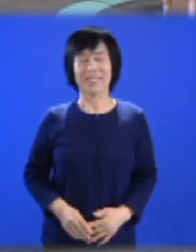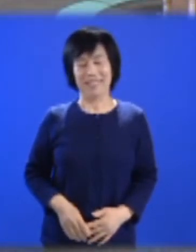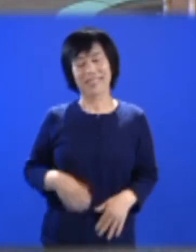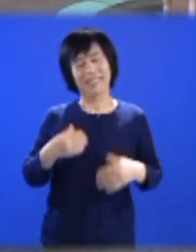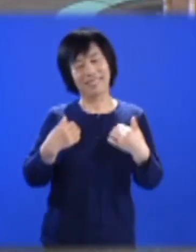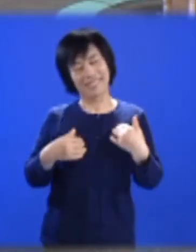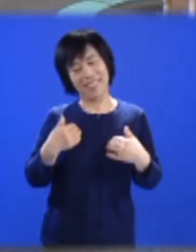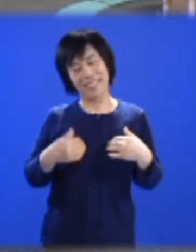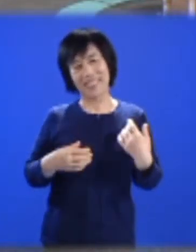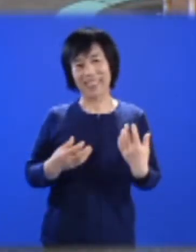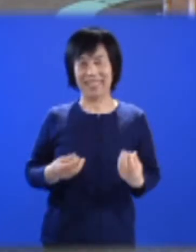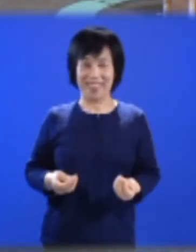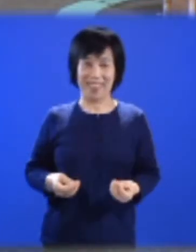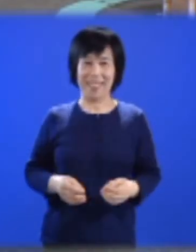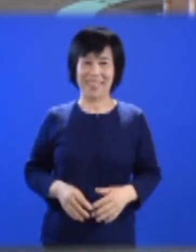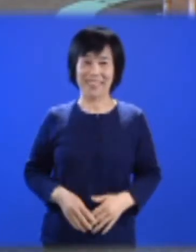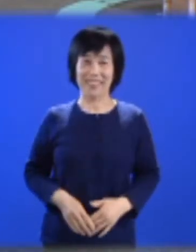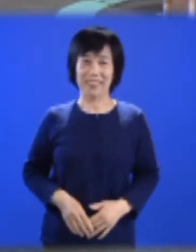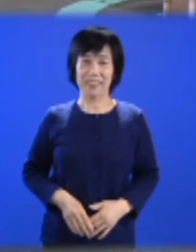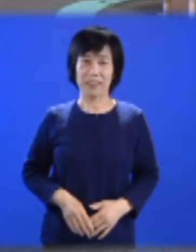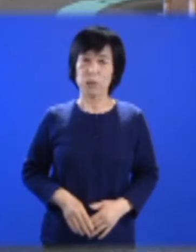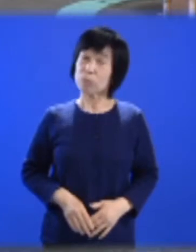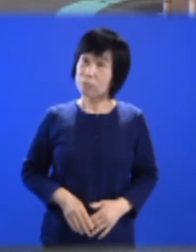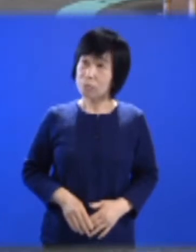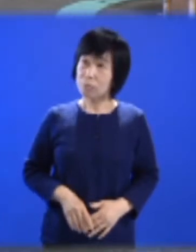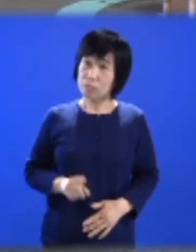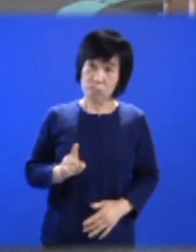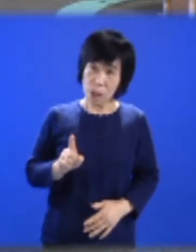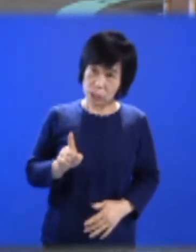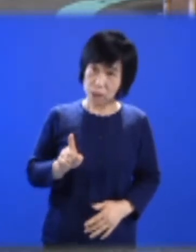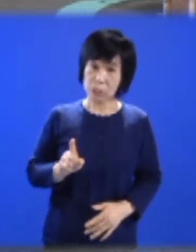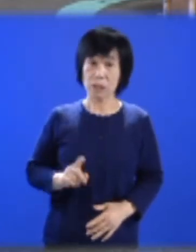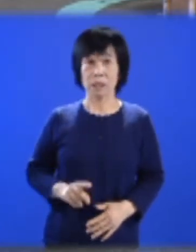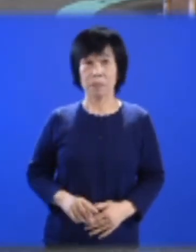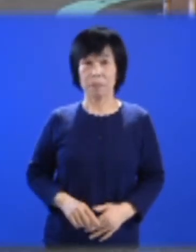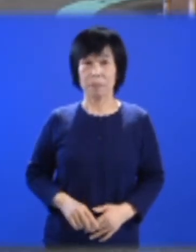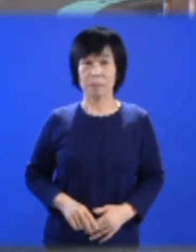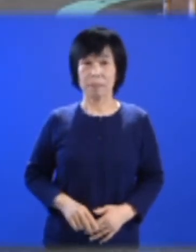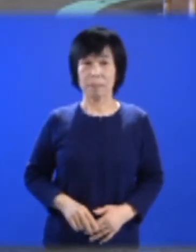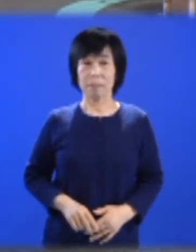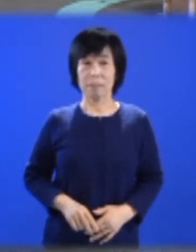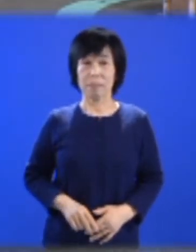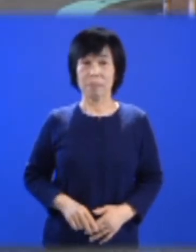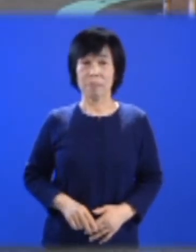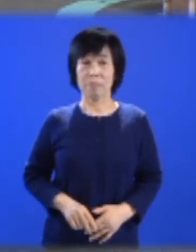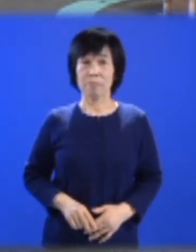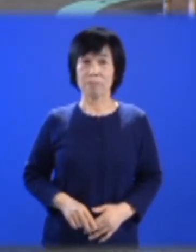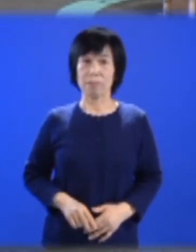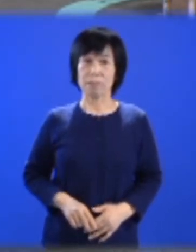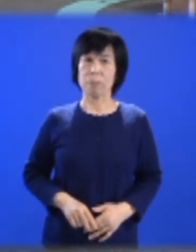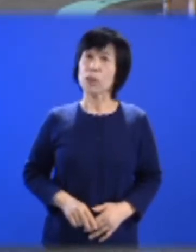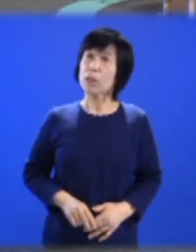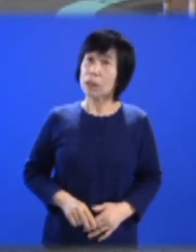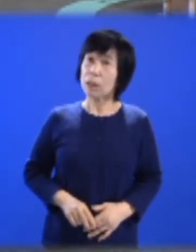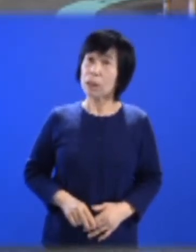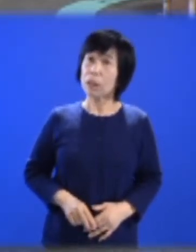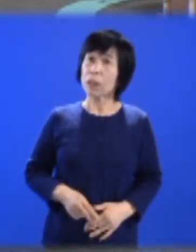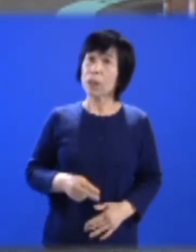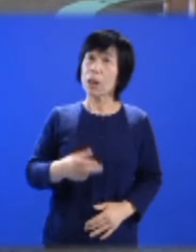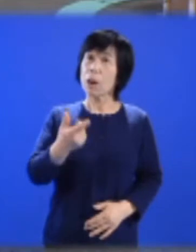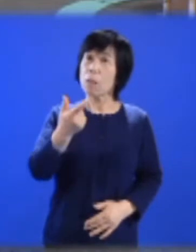あー、楽しかった。ん、どうしたの小乳道くん。